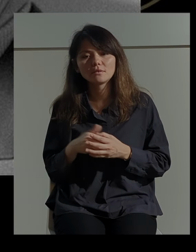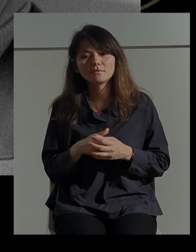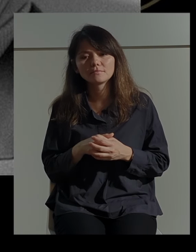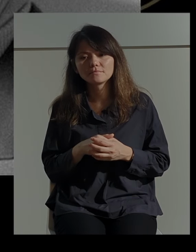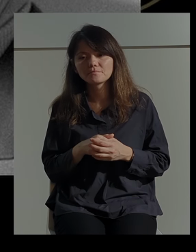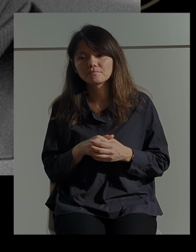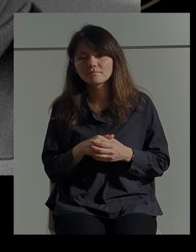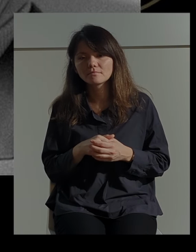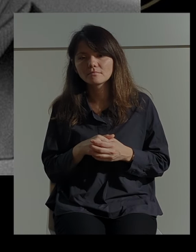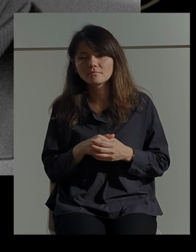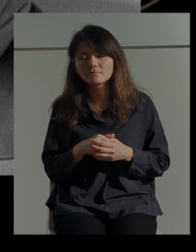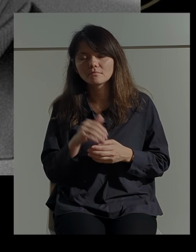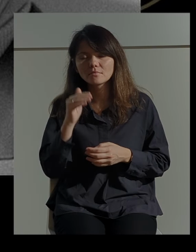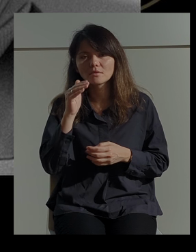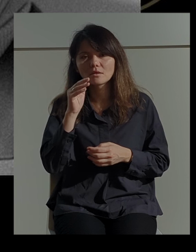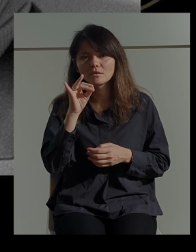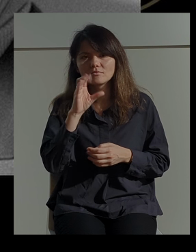Милана